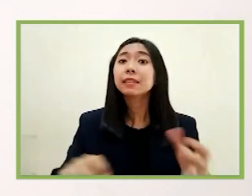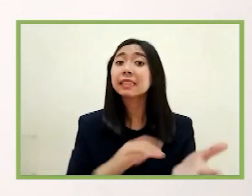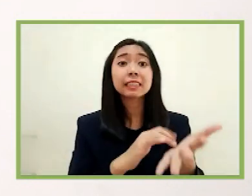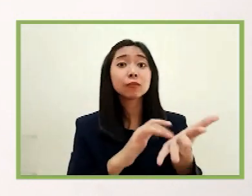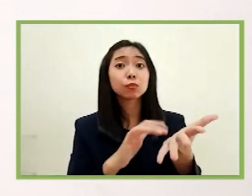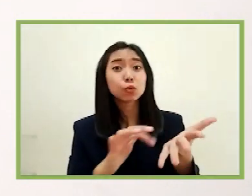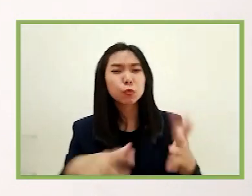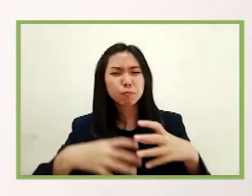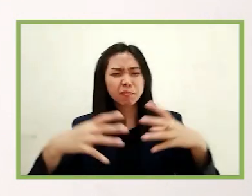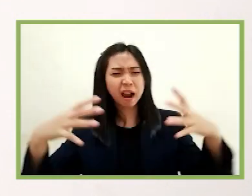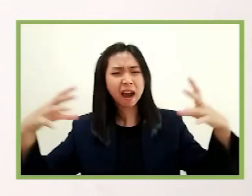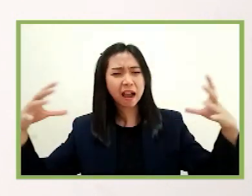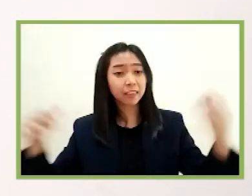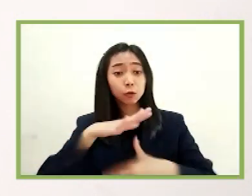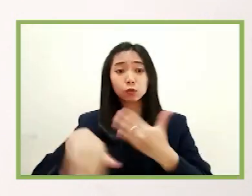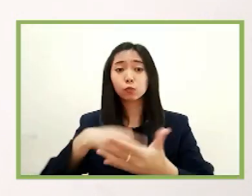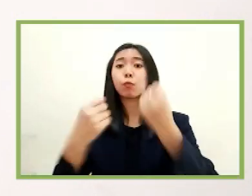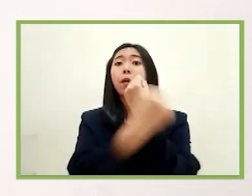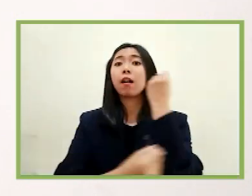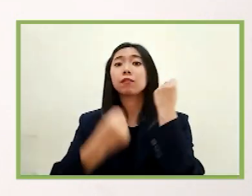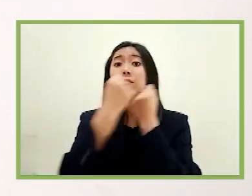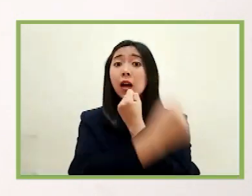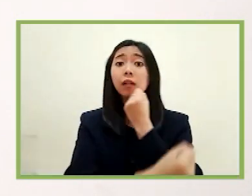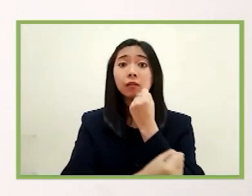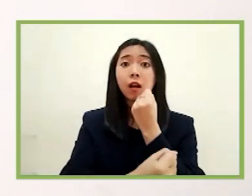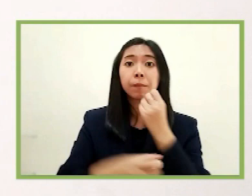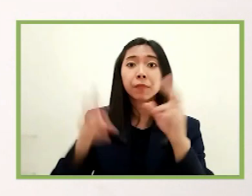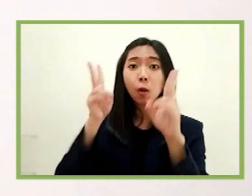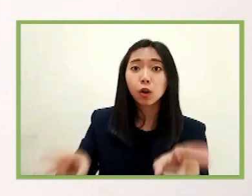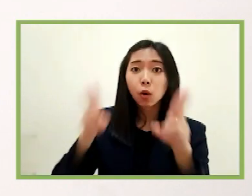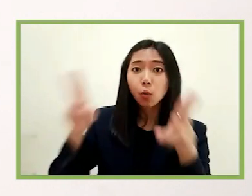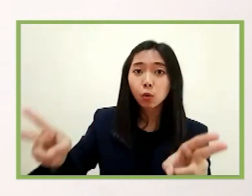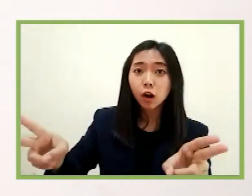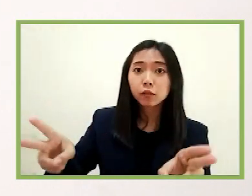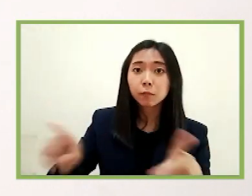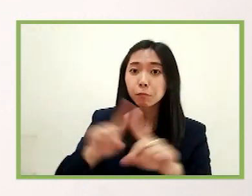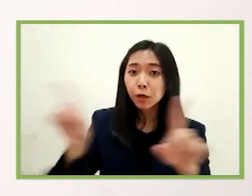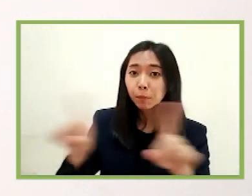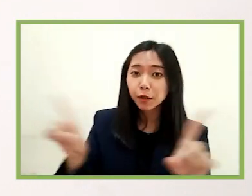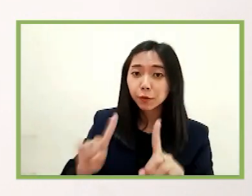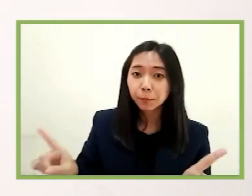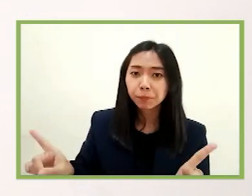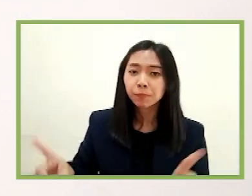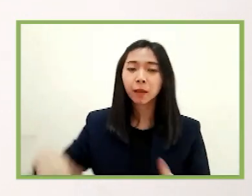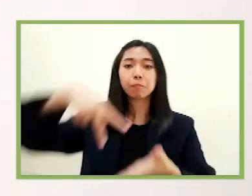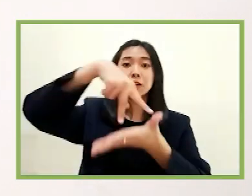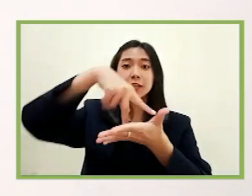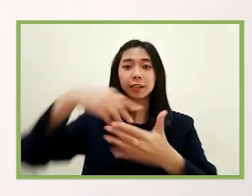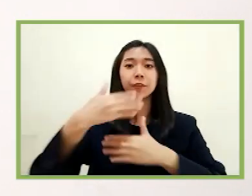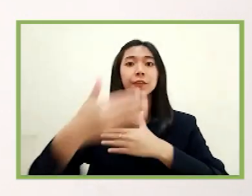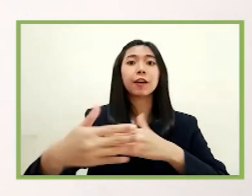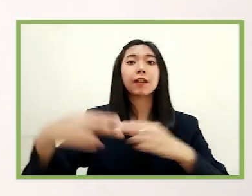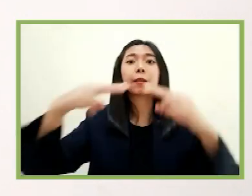dari segala bangsa dan suku dan kaum dan bahasa berdiri dihadapan Tahta